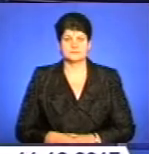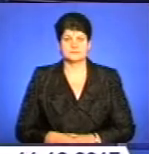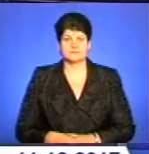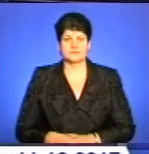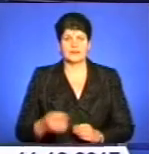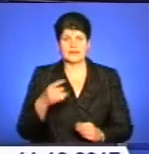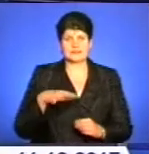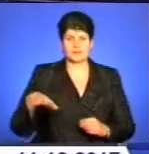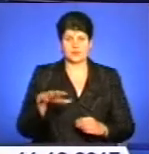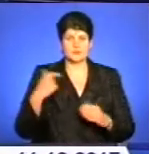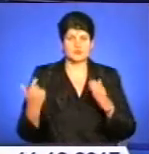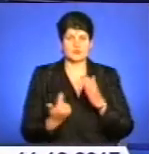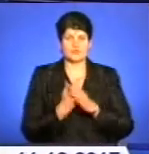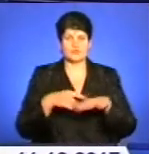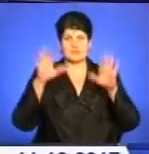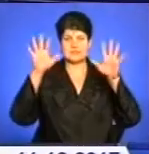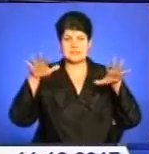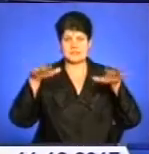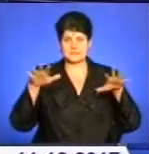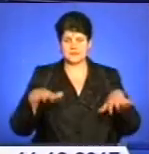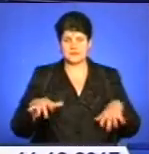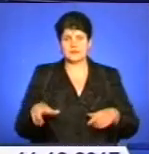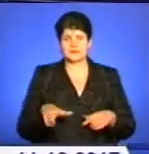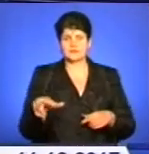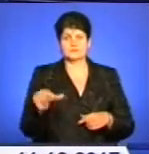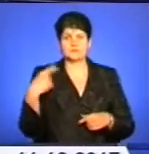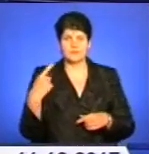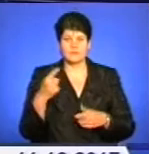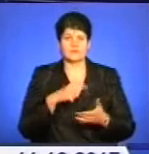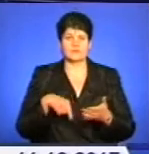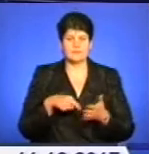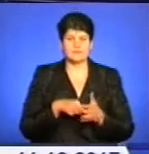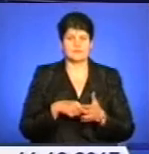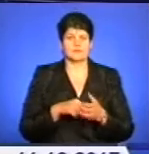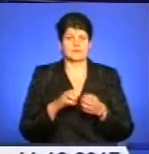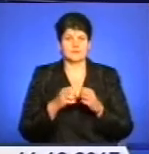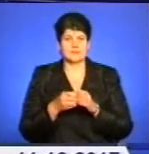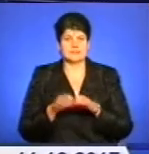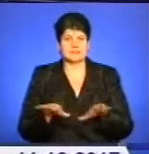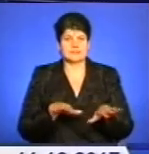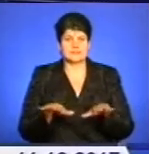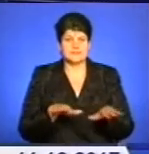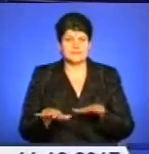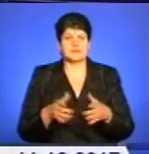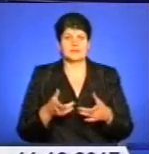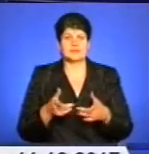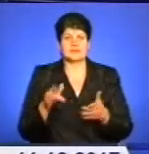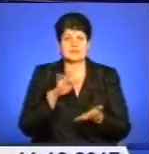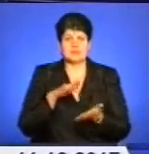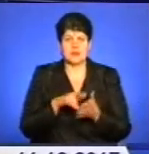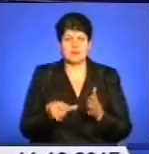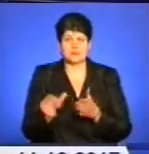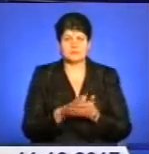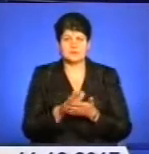На Тернопільщині знову випав сніг, на автошляхах області та міста подекуди ожеледиться. Водії кажуть, центральні дороги розчищають.